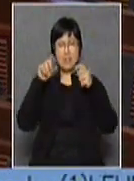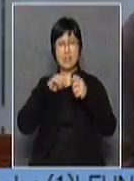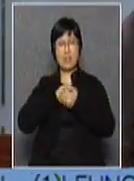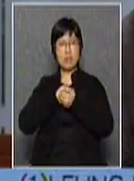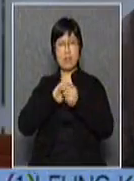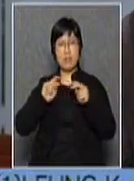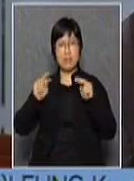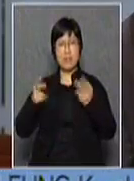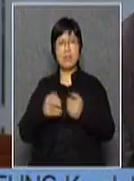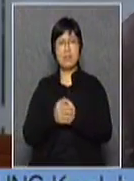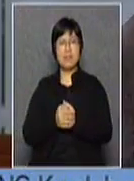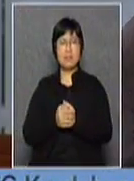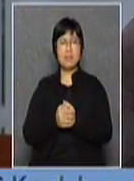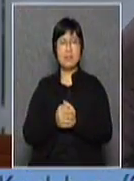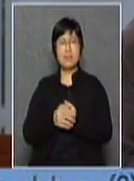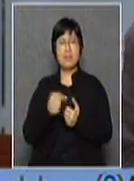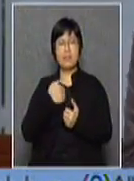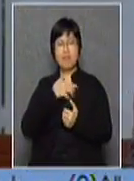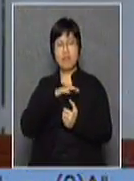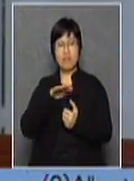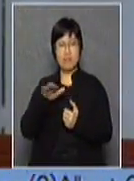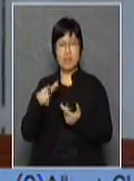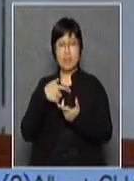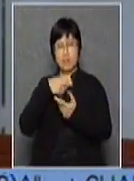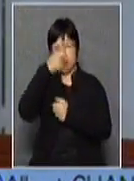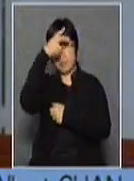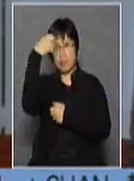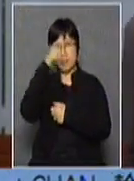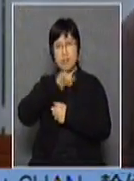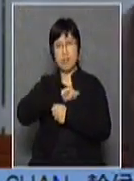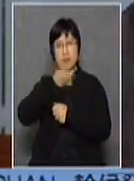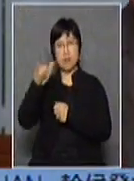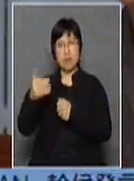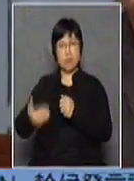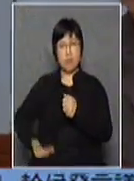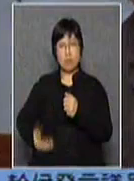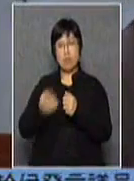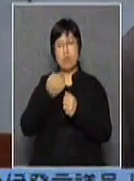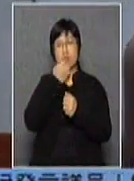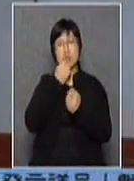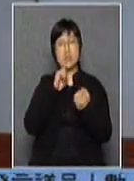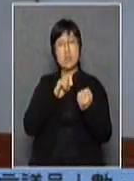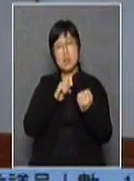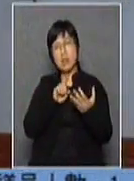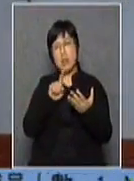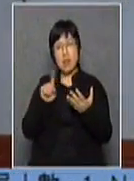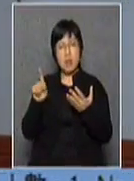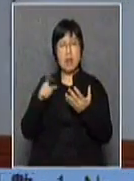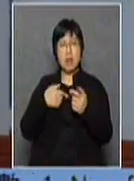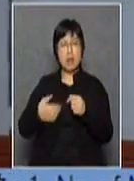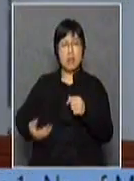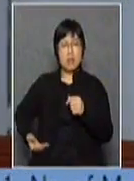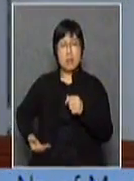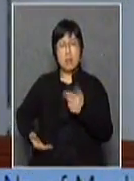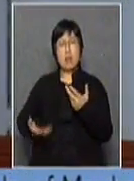展。咁我哋嘅特首咧就已經去咗廣東嗰度，就傾緊即係點樣搞粵港嘅合作咁